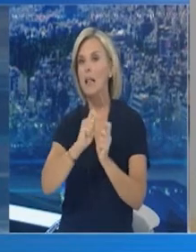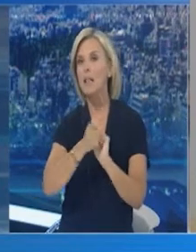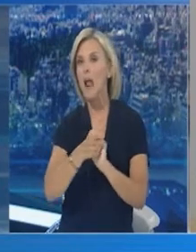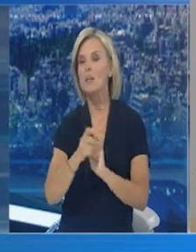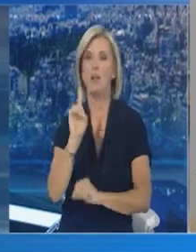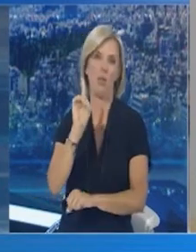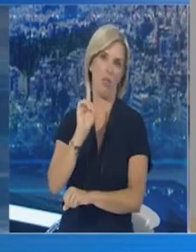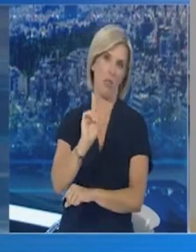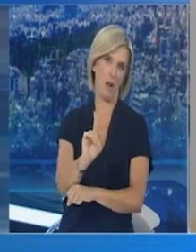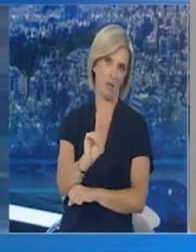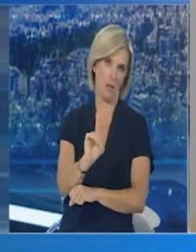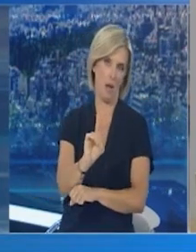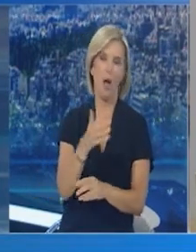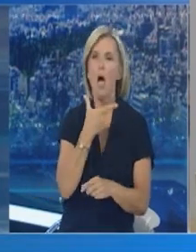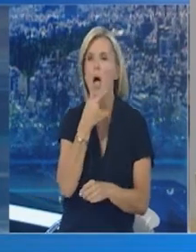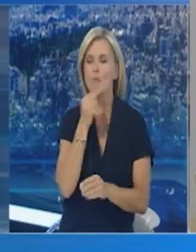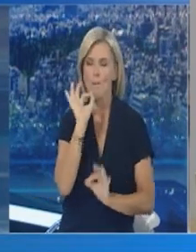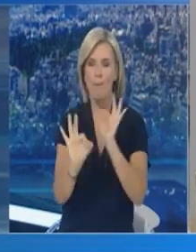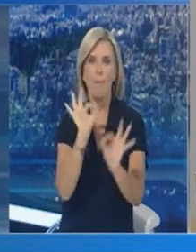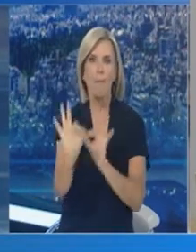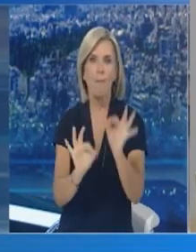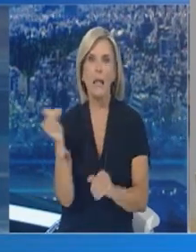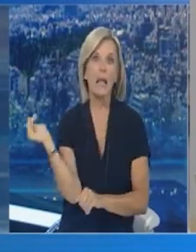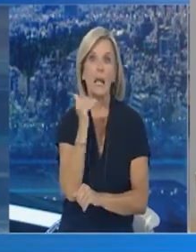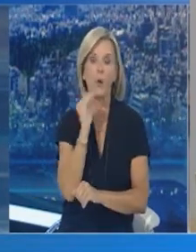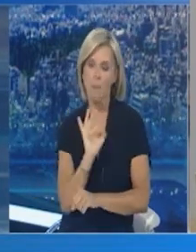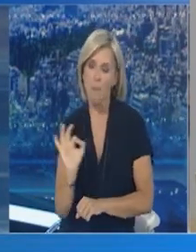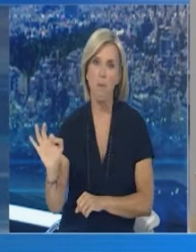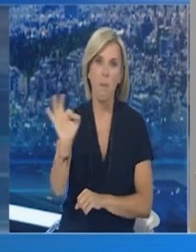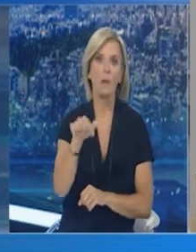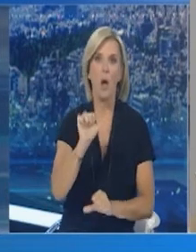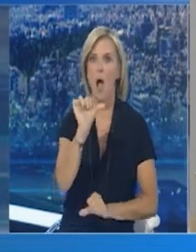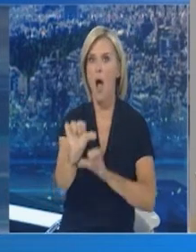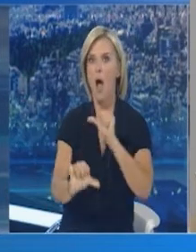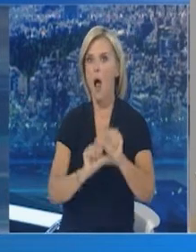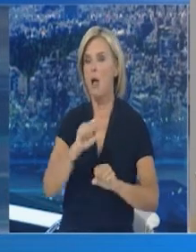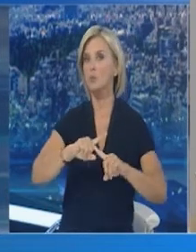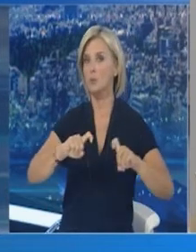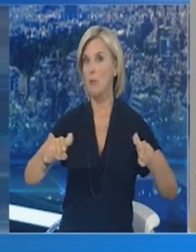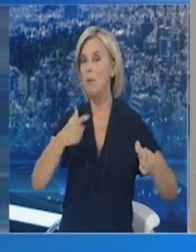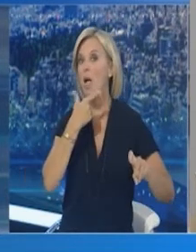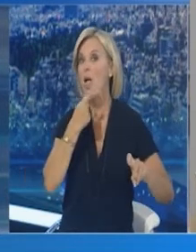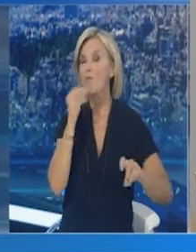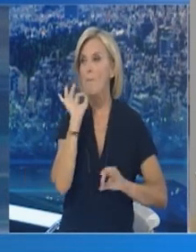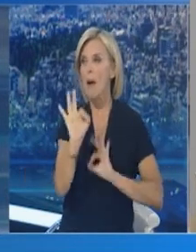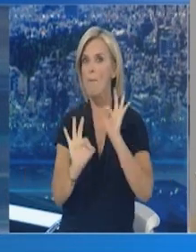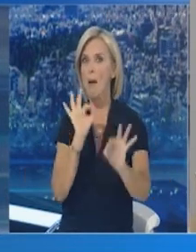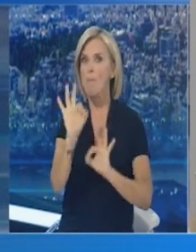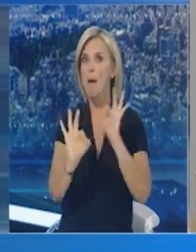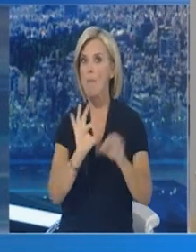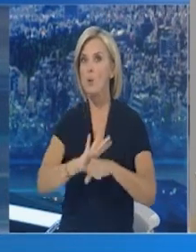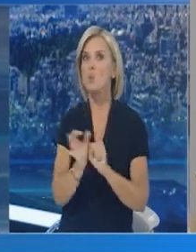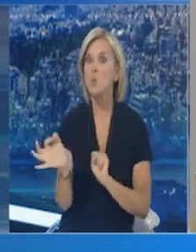πολύ μεγάλη μεταδοτικότητα έχει αλλάξει τα επιδημιολογικά δεδομένα και όπως κατ' επανάληψη έχετε